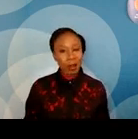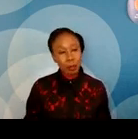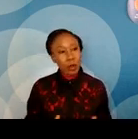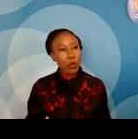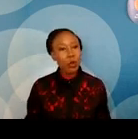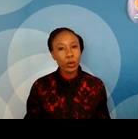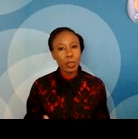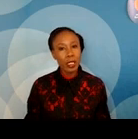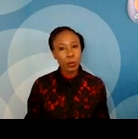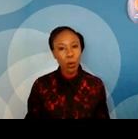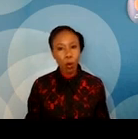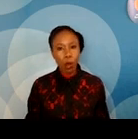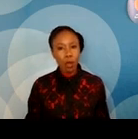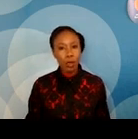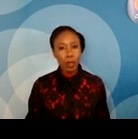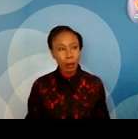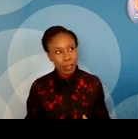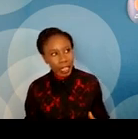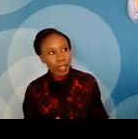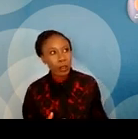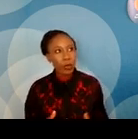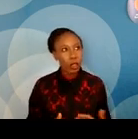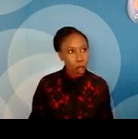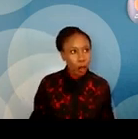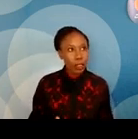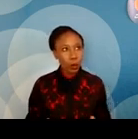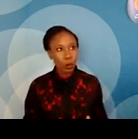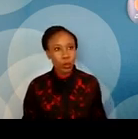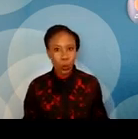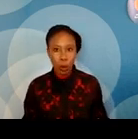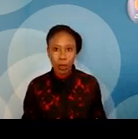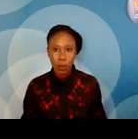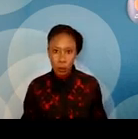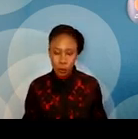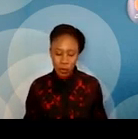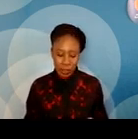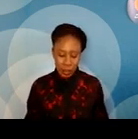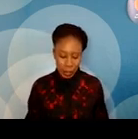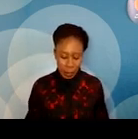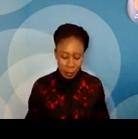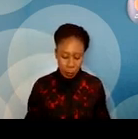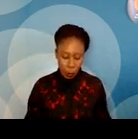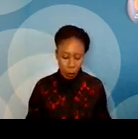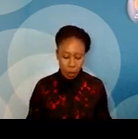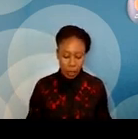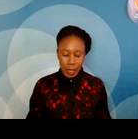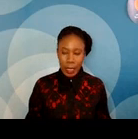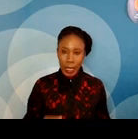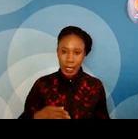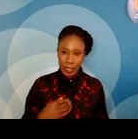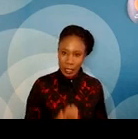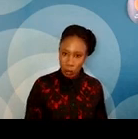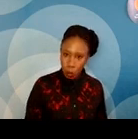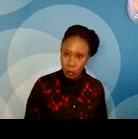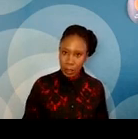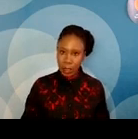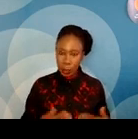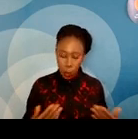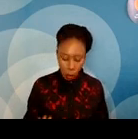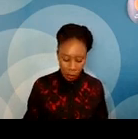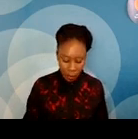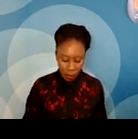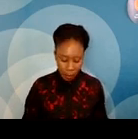här beror ju mest på, det kan ju förklaras utifrån hur vi ser på att ens